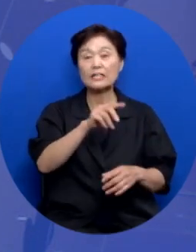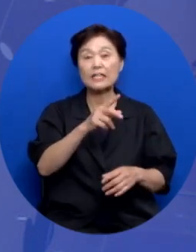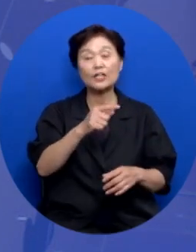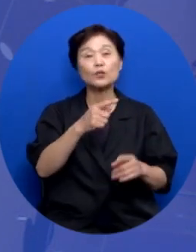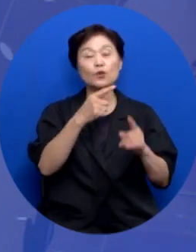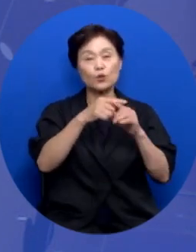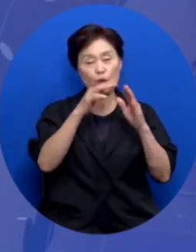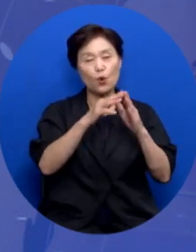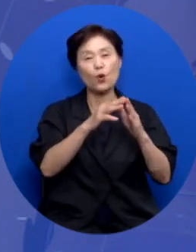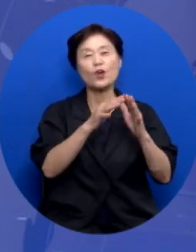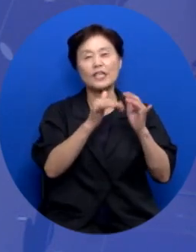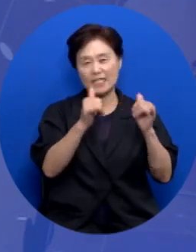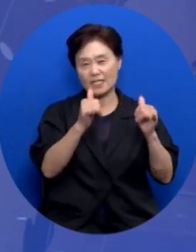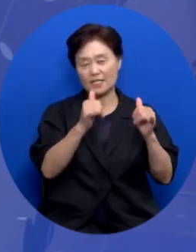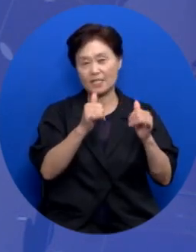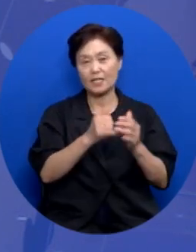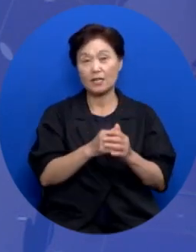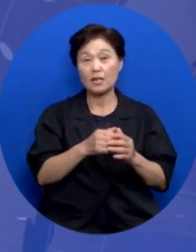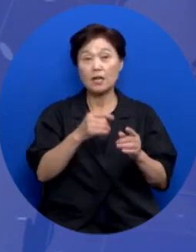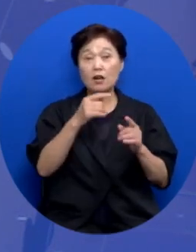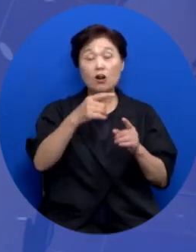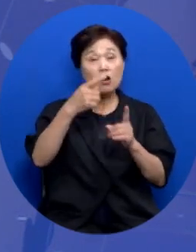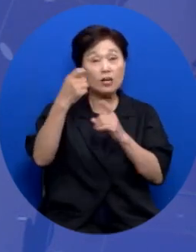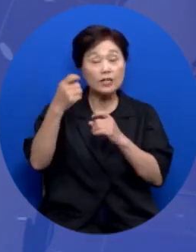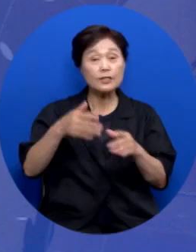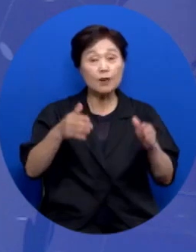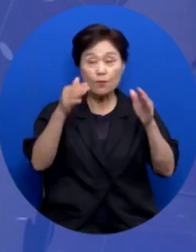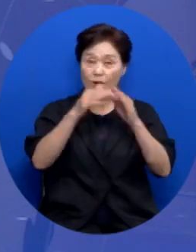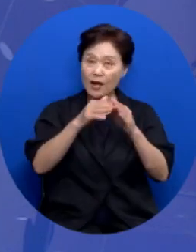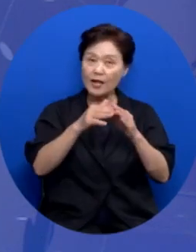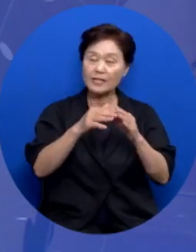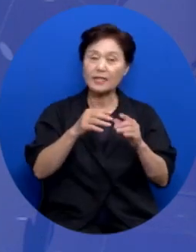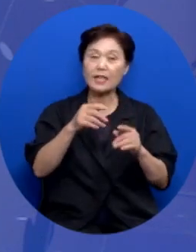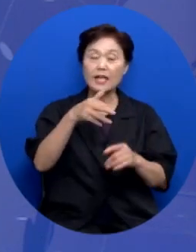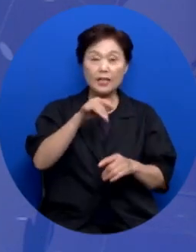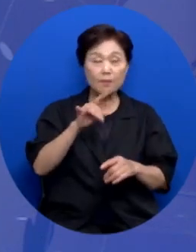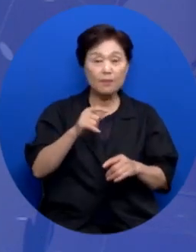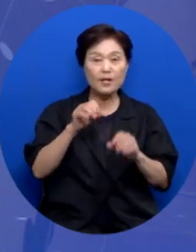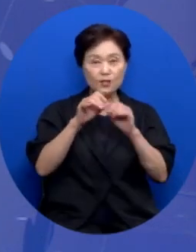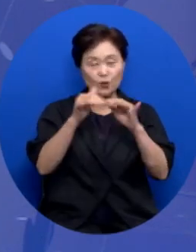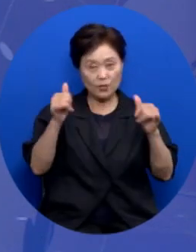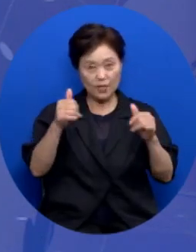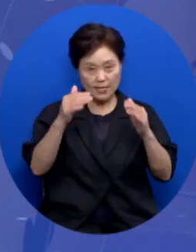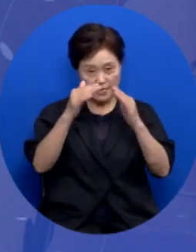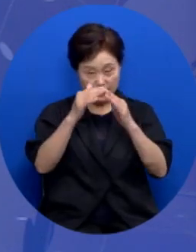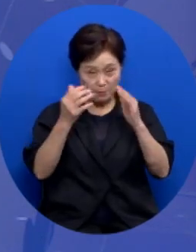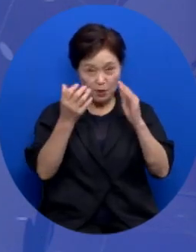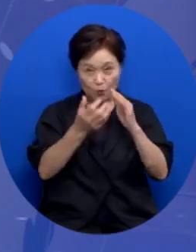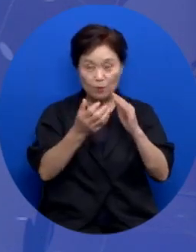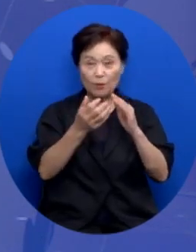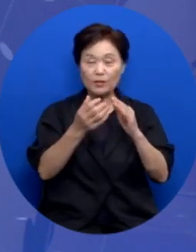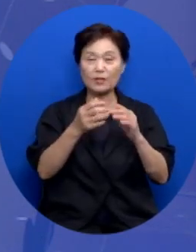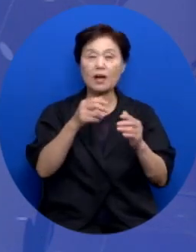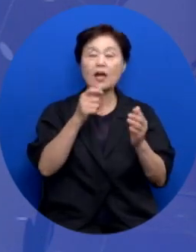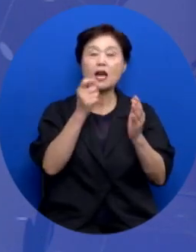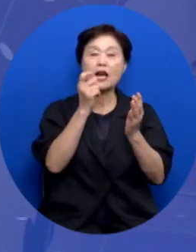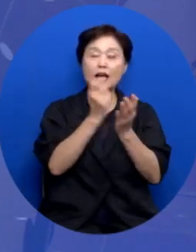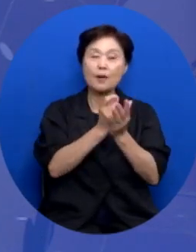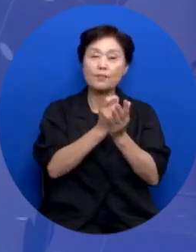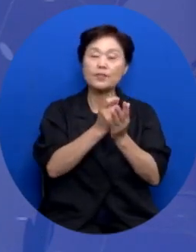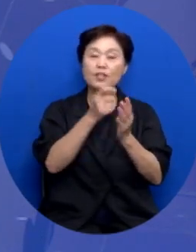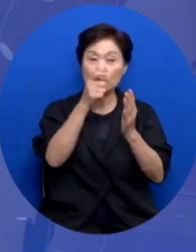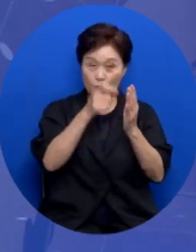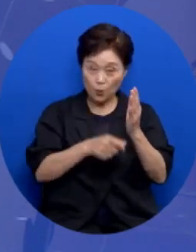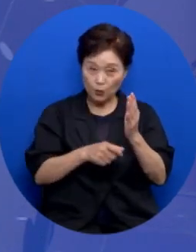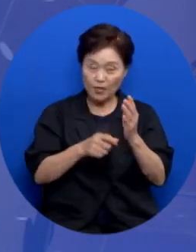교인이 했는데요 그의 기념관이 캠벨 선교사의 집에 깃들면 감리교인 감리교 선교사가